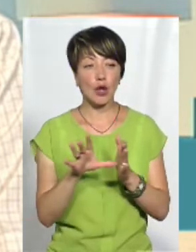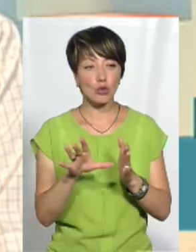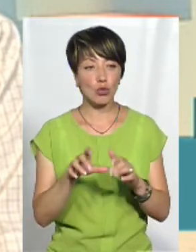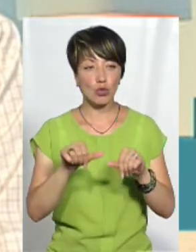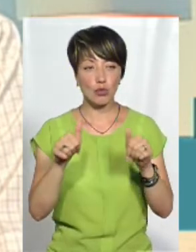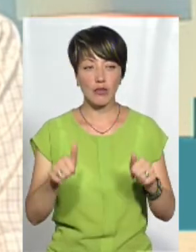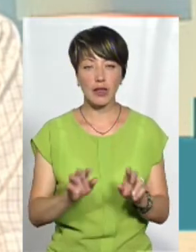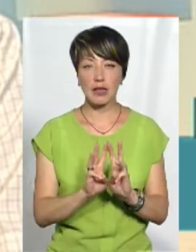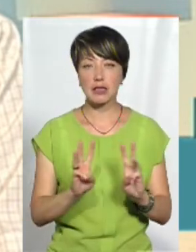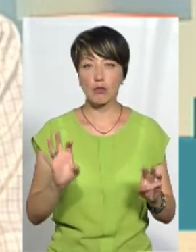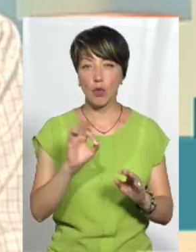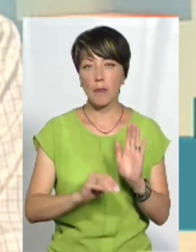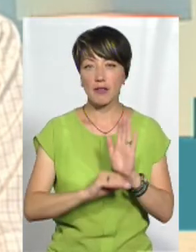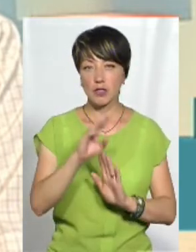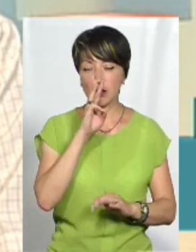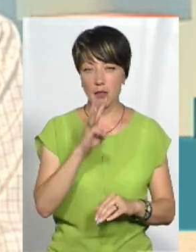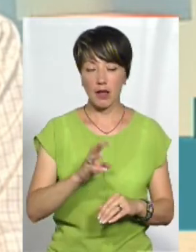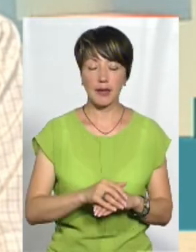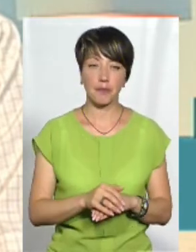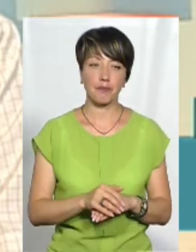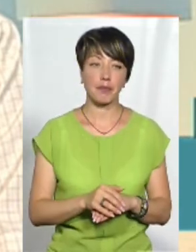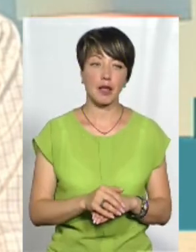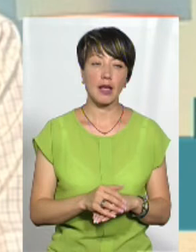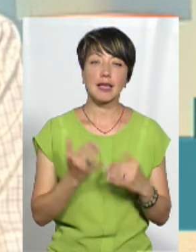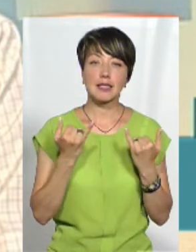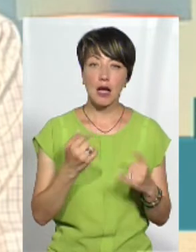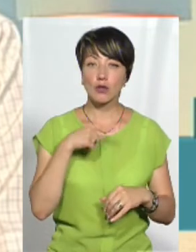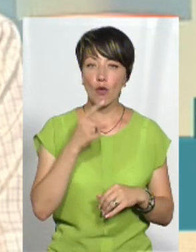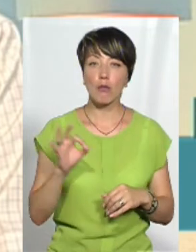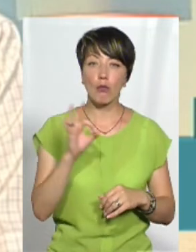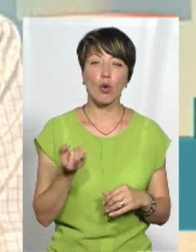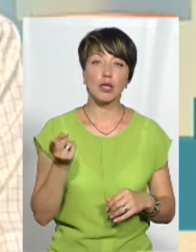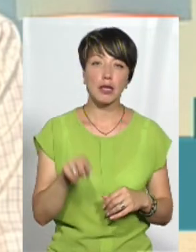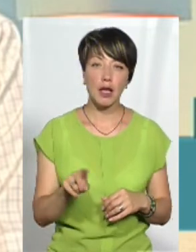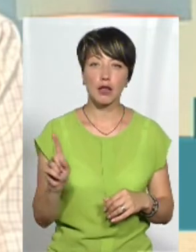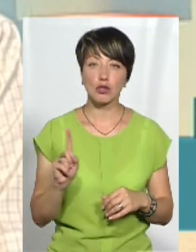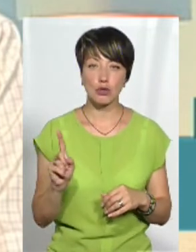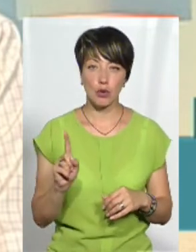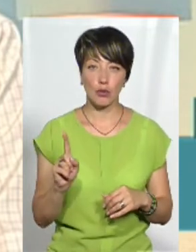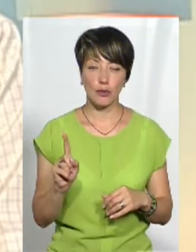електронному вигляді на сайті про підвищення заробітної плати. Мова йде зараз про те, що